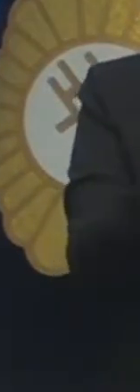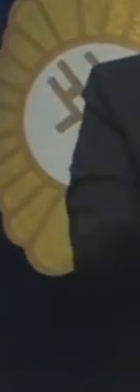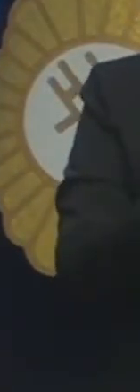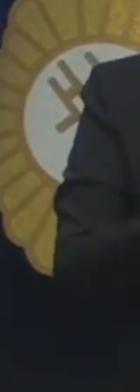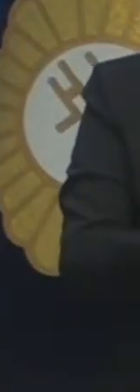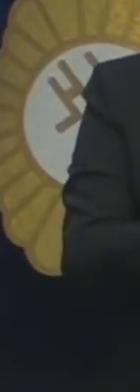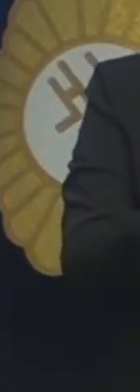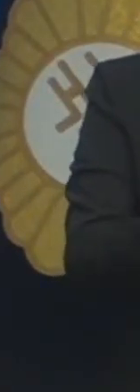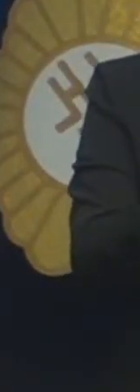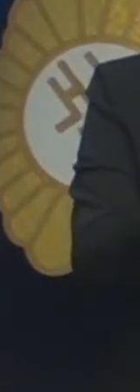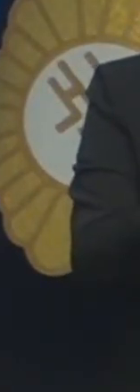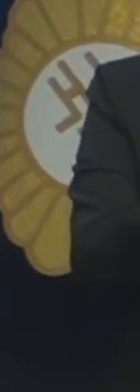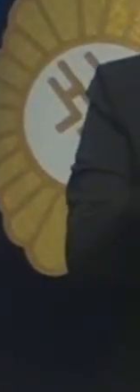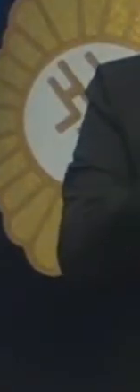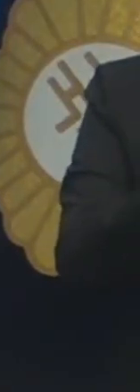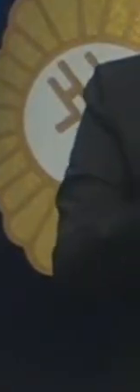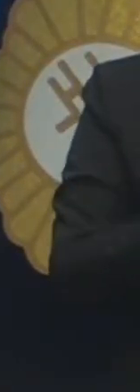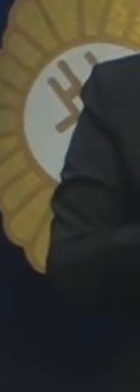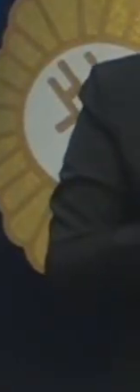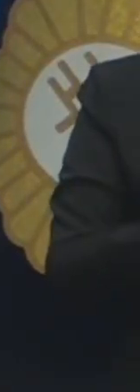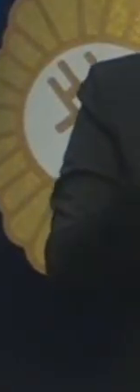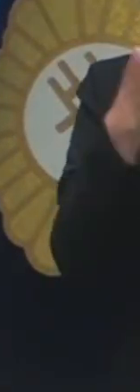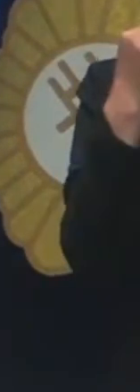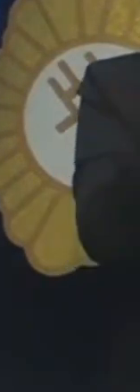그 불법성 여부를